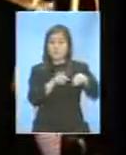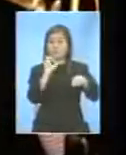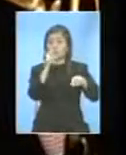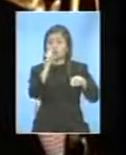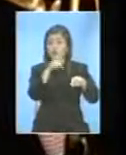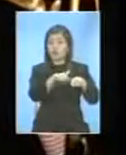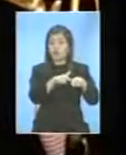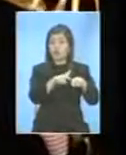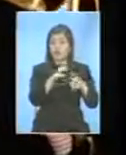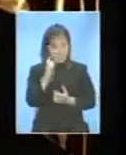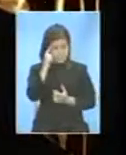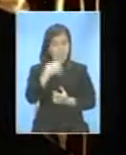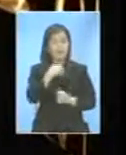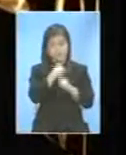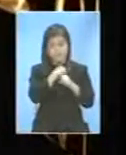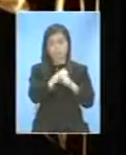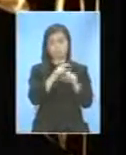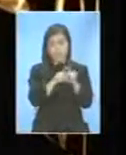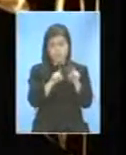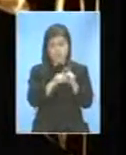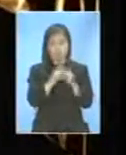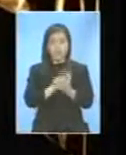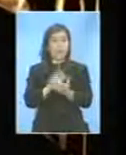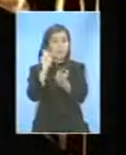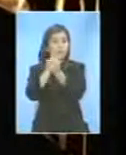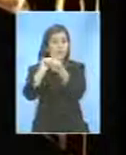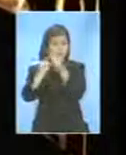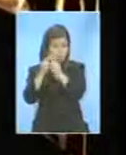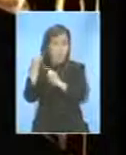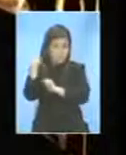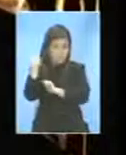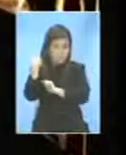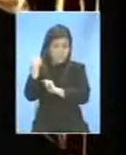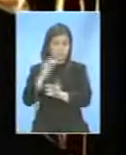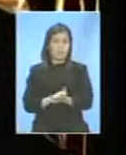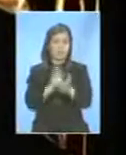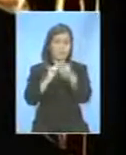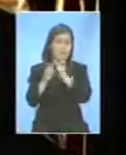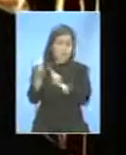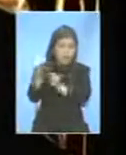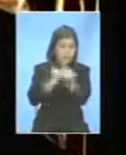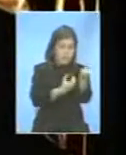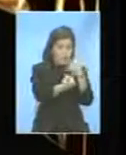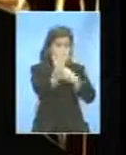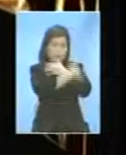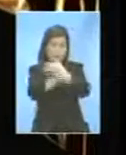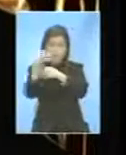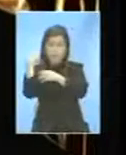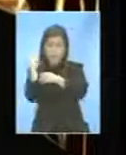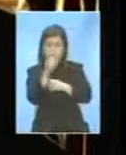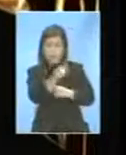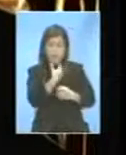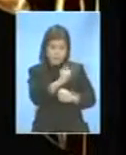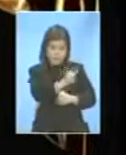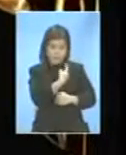ครับ มันจะยอมก็เลยไปเจอเพื่อนอีกนะครับเพื่อนก็บอกว่าบางประเทศที่เขามีก็ถามว่าไม่เอาเหรอ